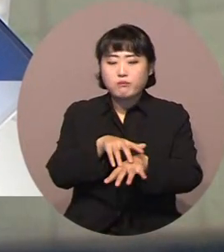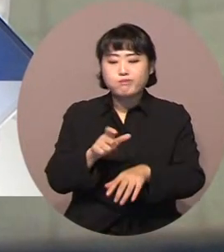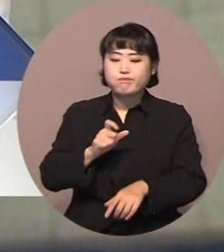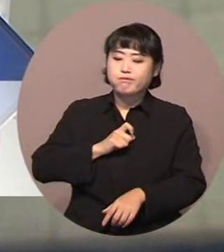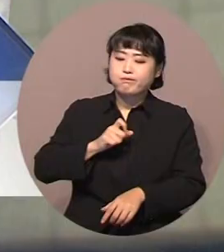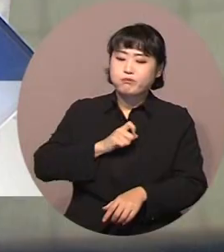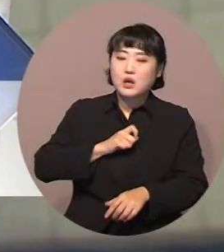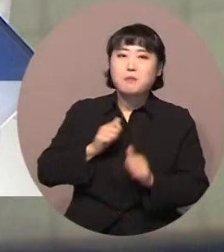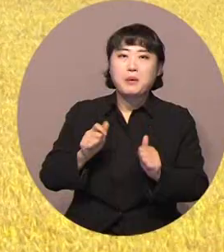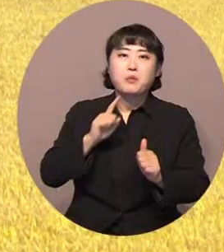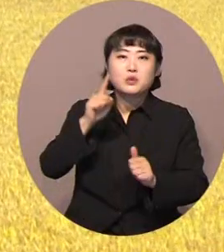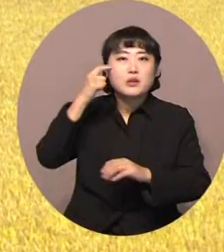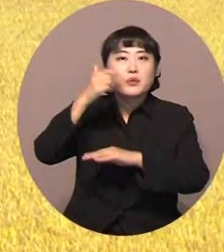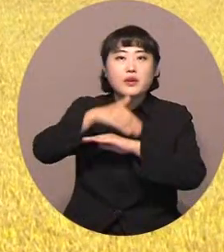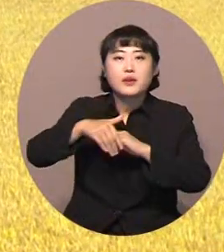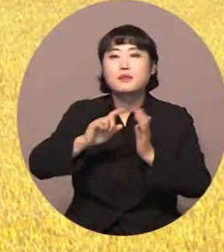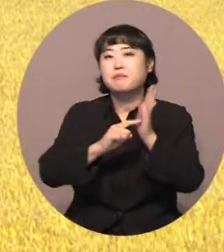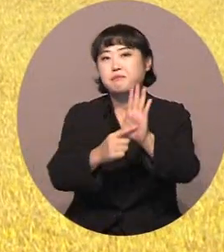기자입니다.